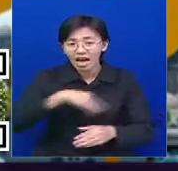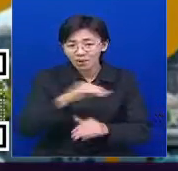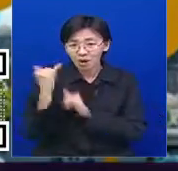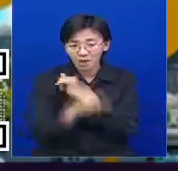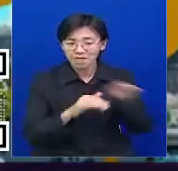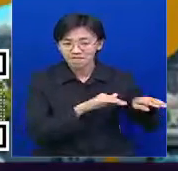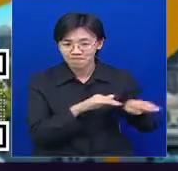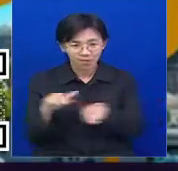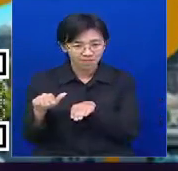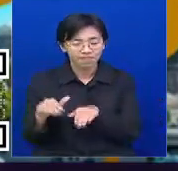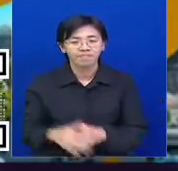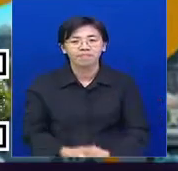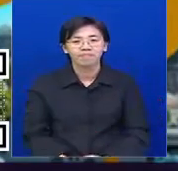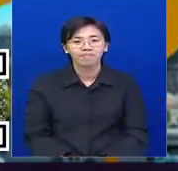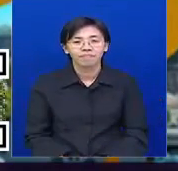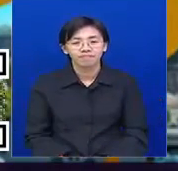ะ